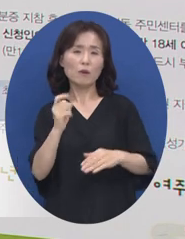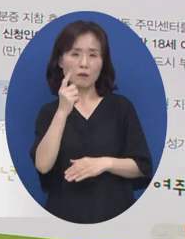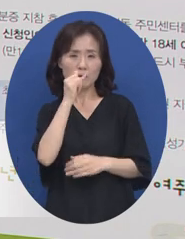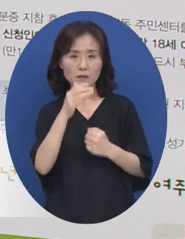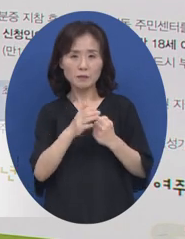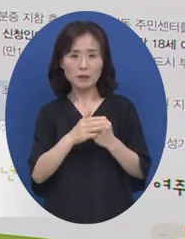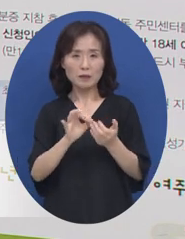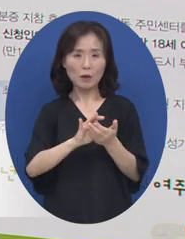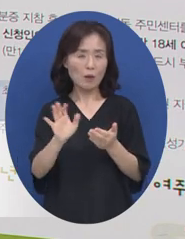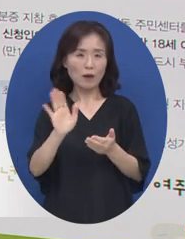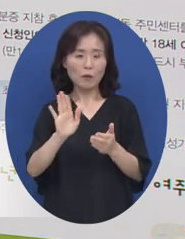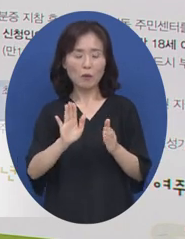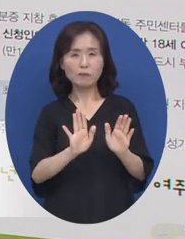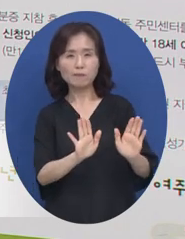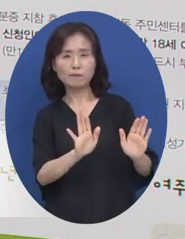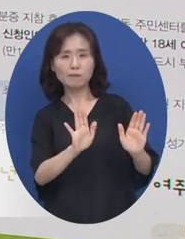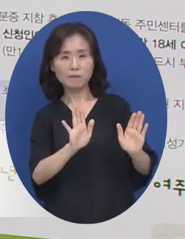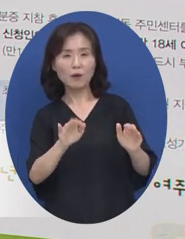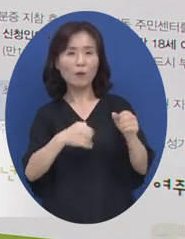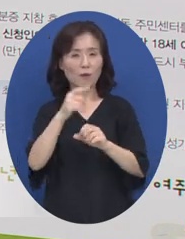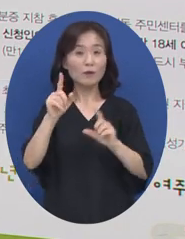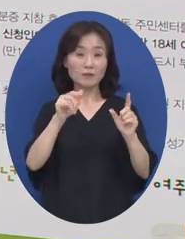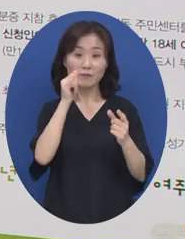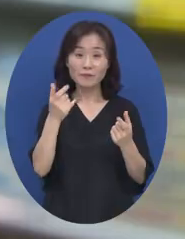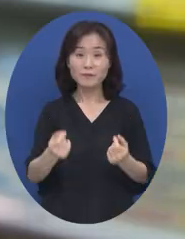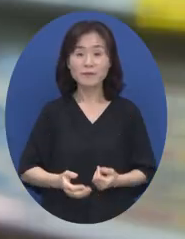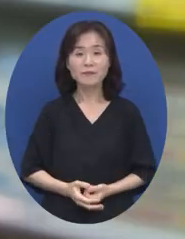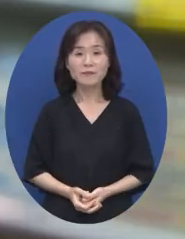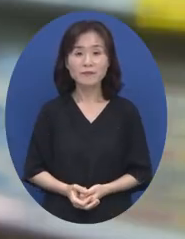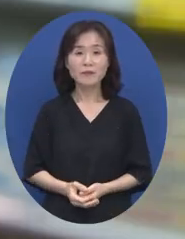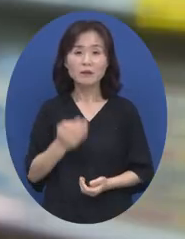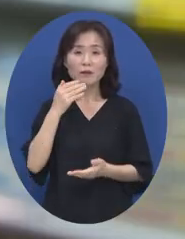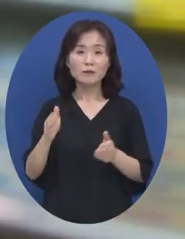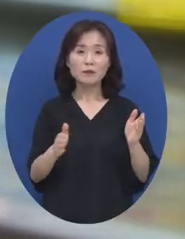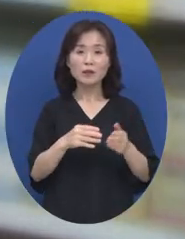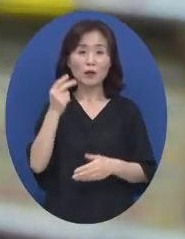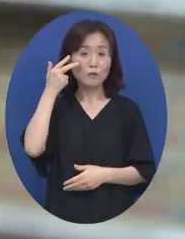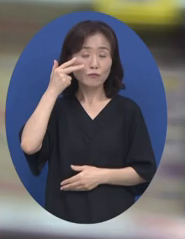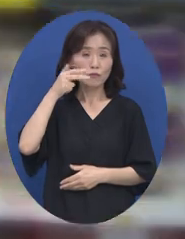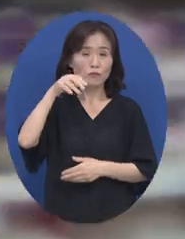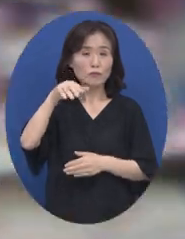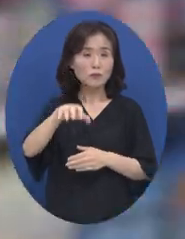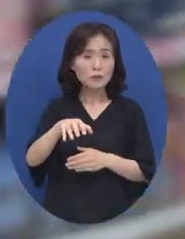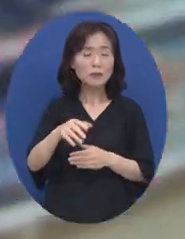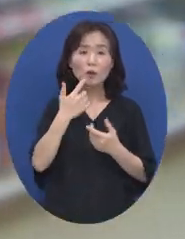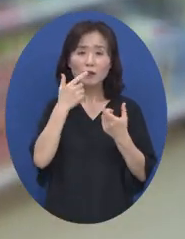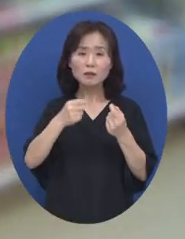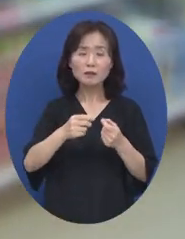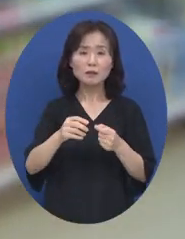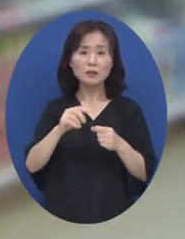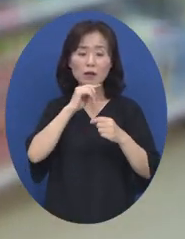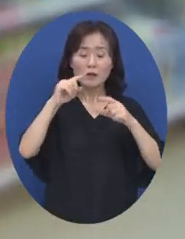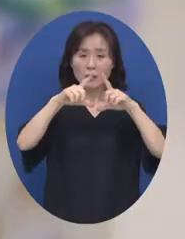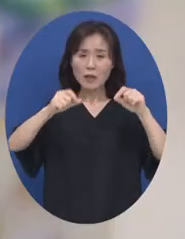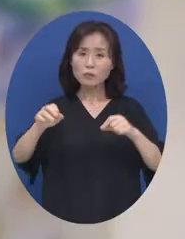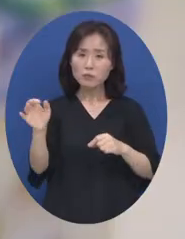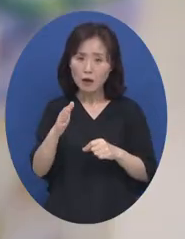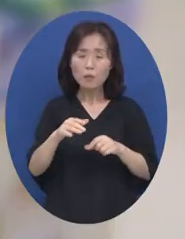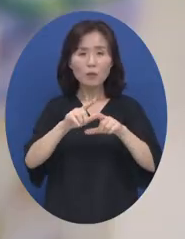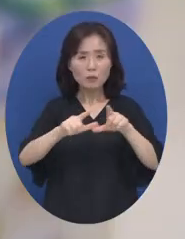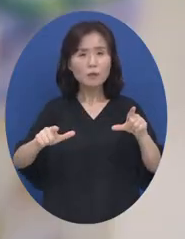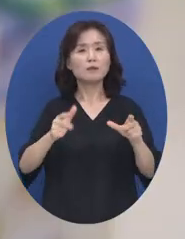때문에 사용률이 저조한 그런 상황이 있었습니다. 경기도는 여주시에 이런 무상 생리대 보편 지원